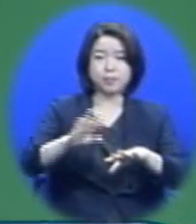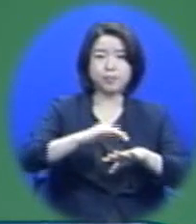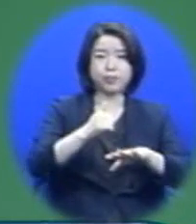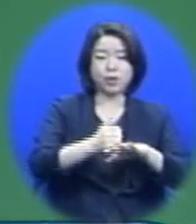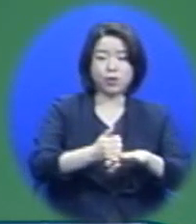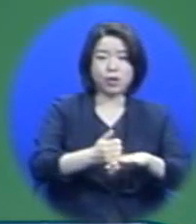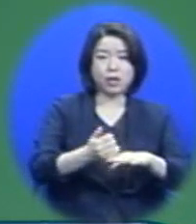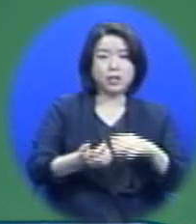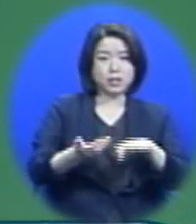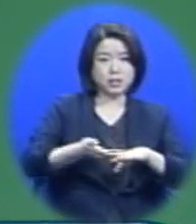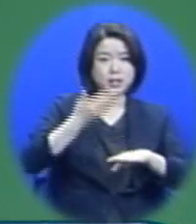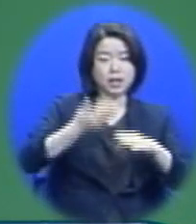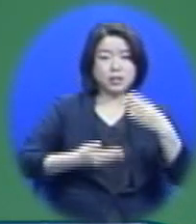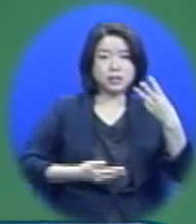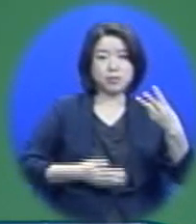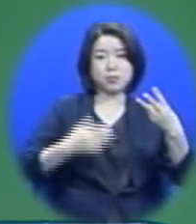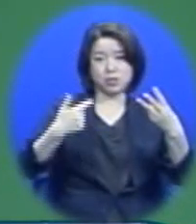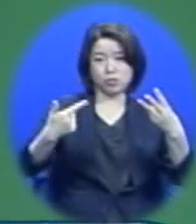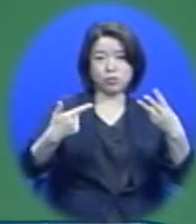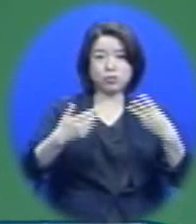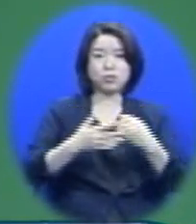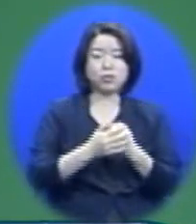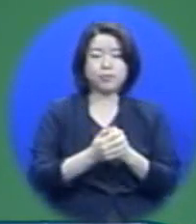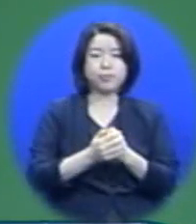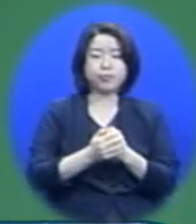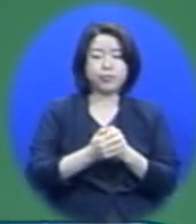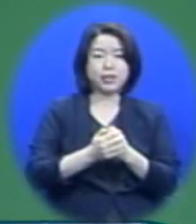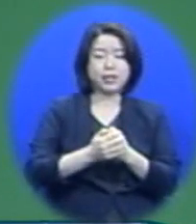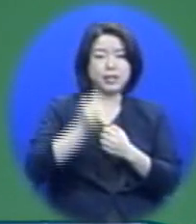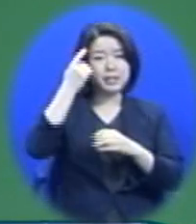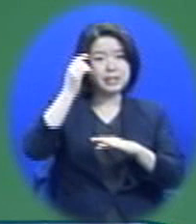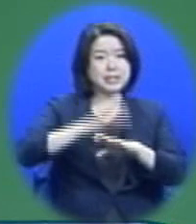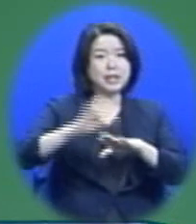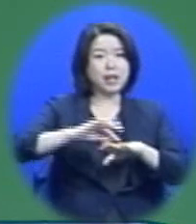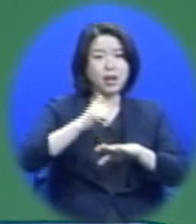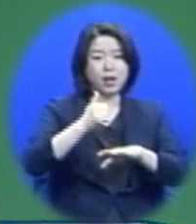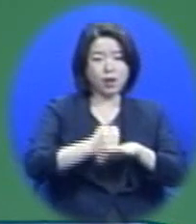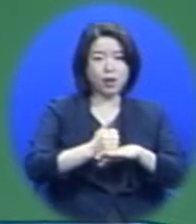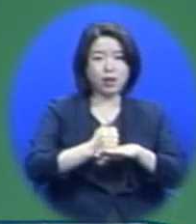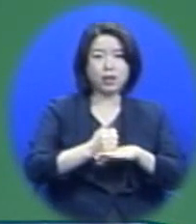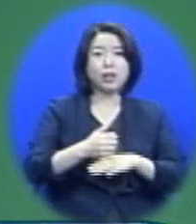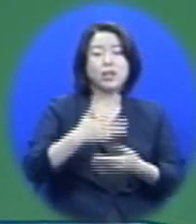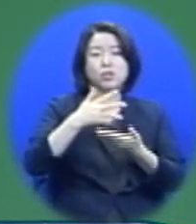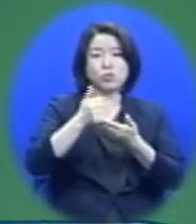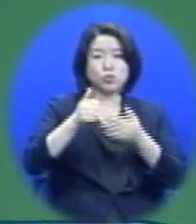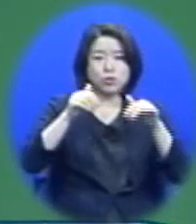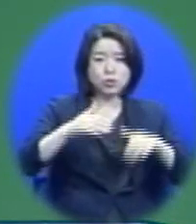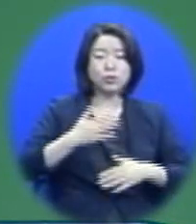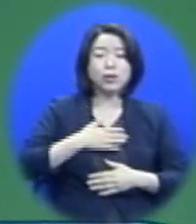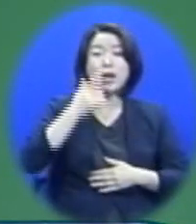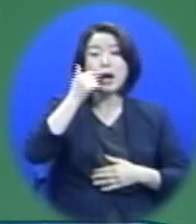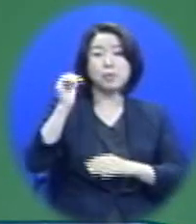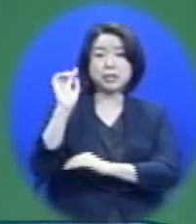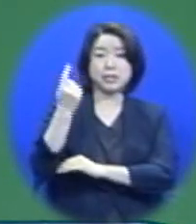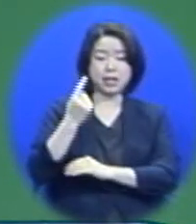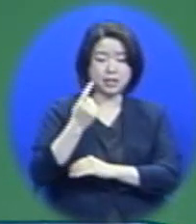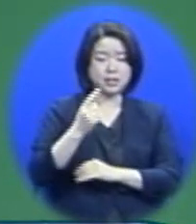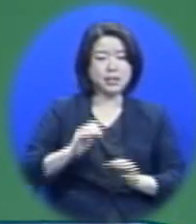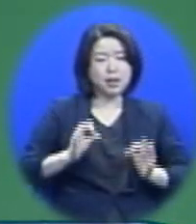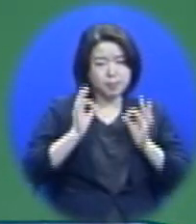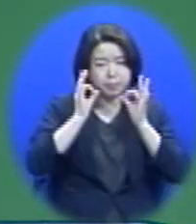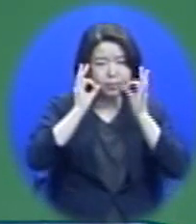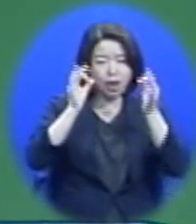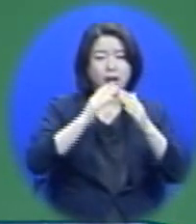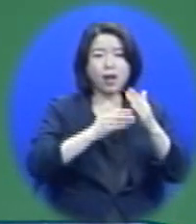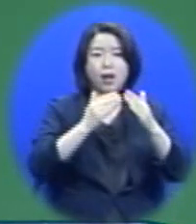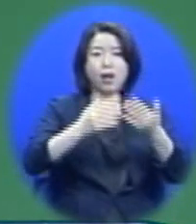3장 6절에 솔로몬이 이르되 주의 종 내 아버지 다윗이 성실과 공의와 정직한